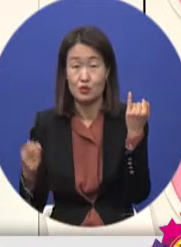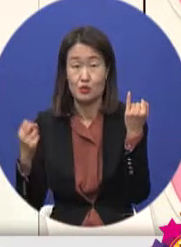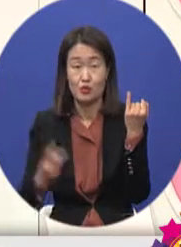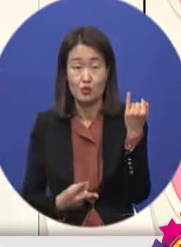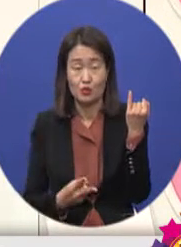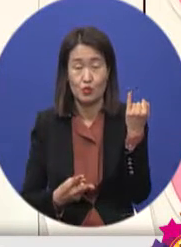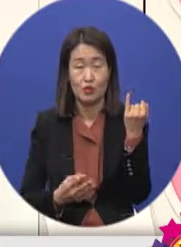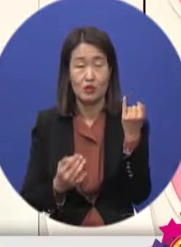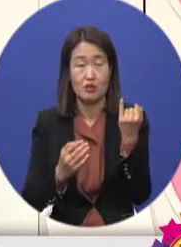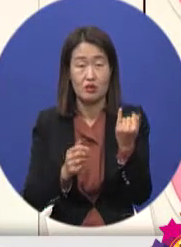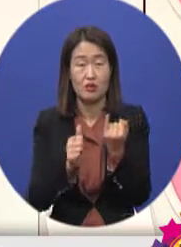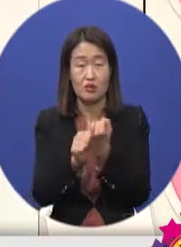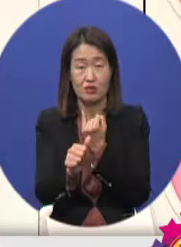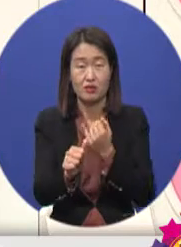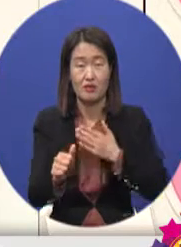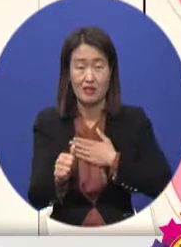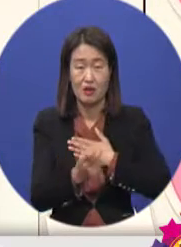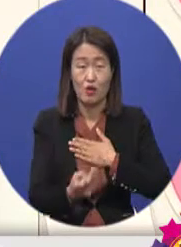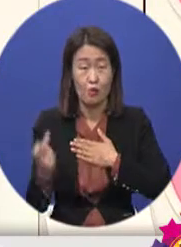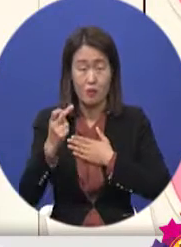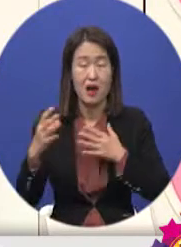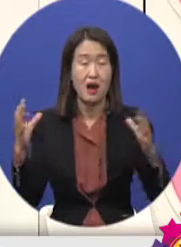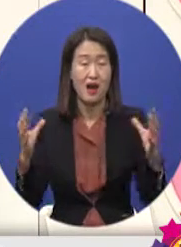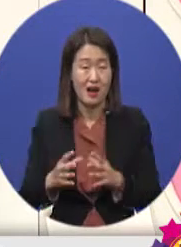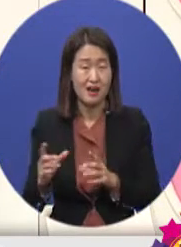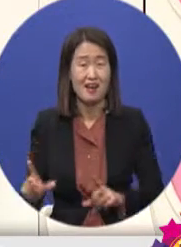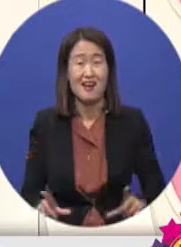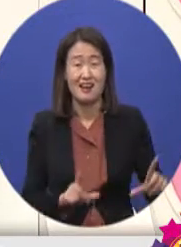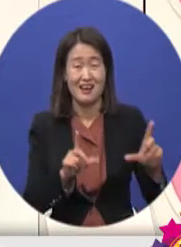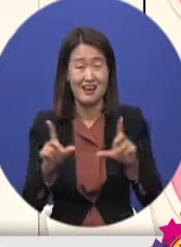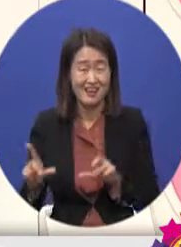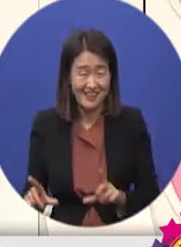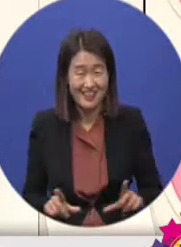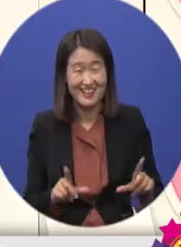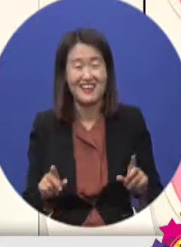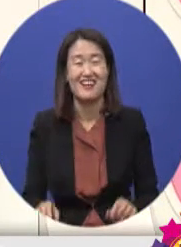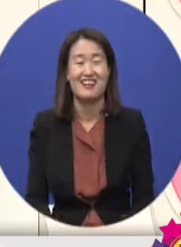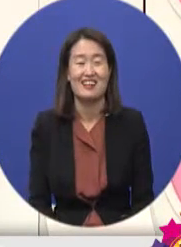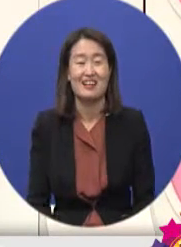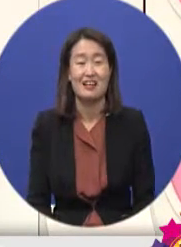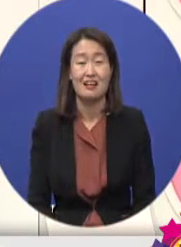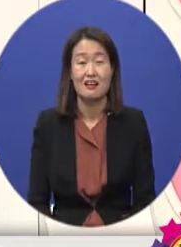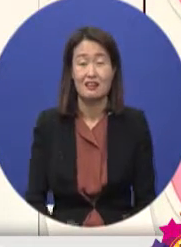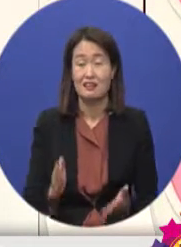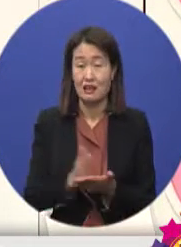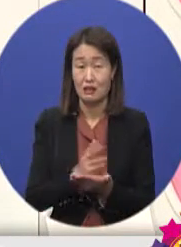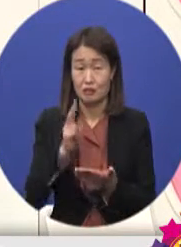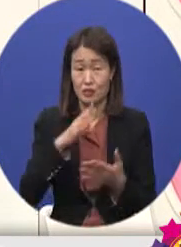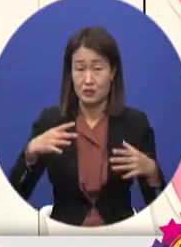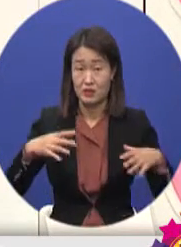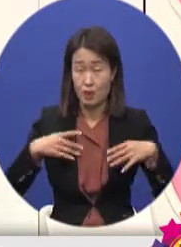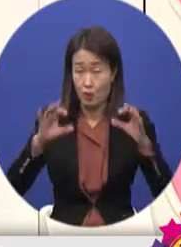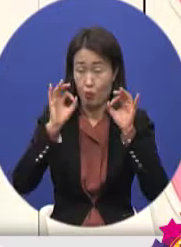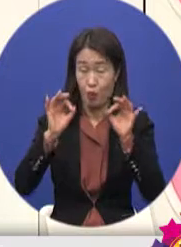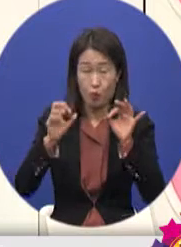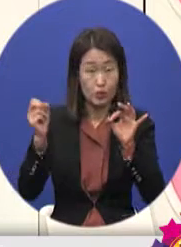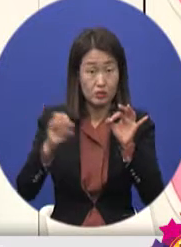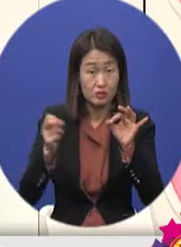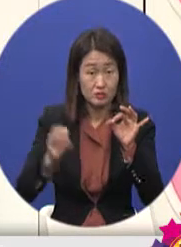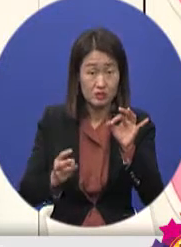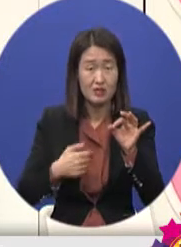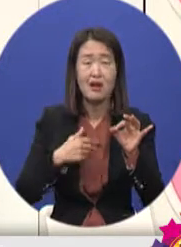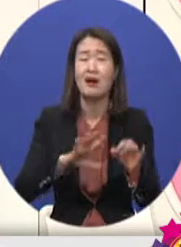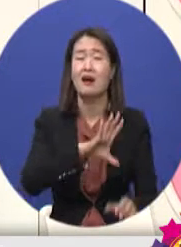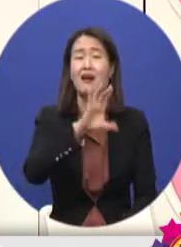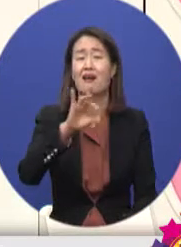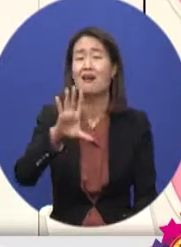또요? 형하고 언니하고 오빠가 살아요. 아 그렇구나. 네. 나눔 노래자랑 자주 보세요? 아